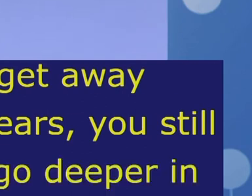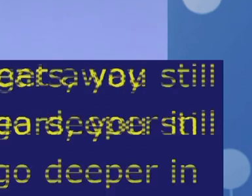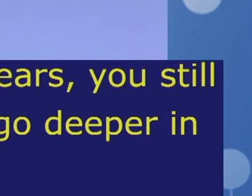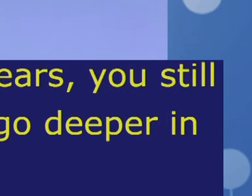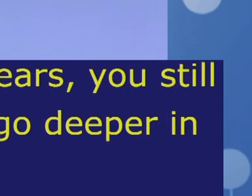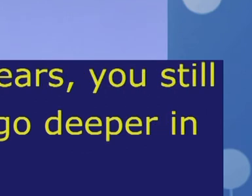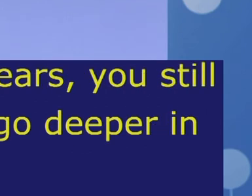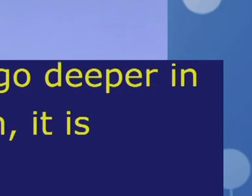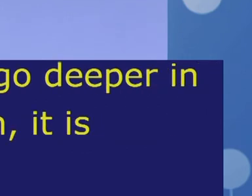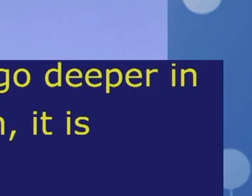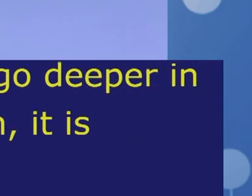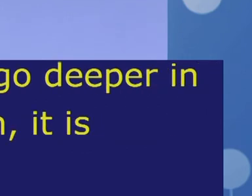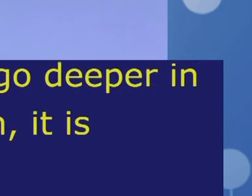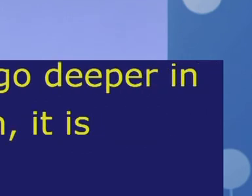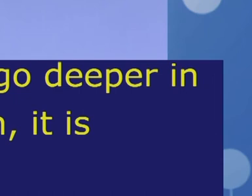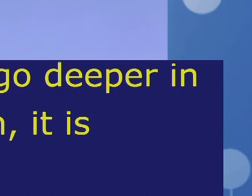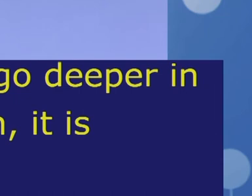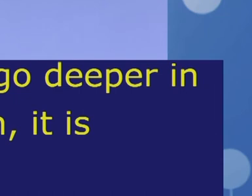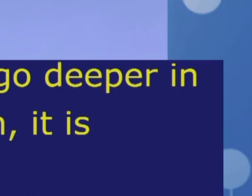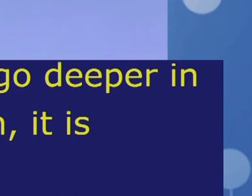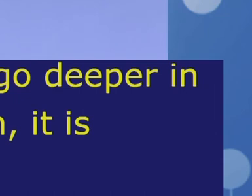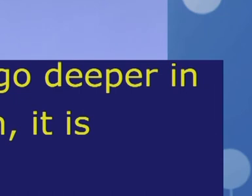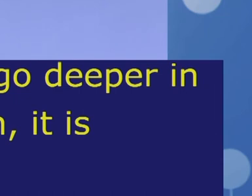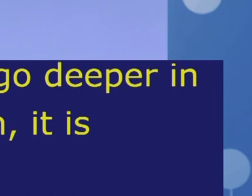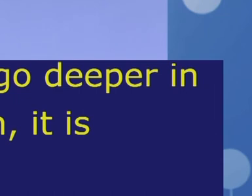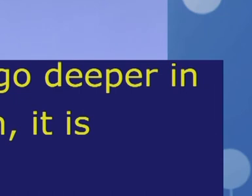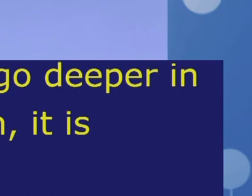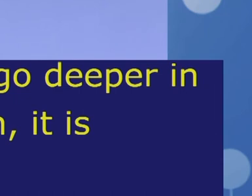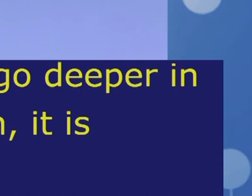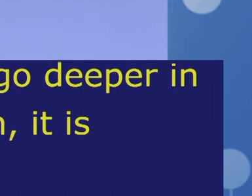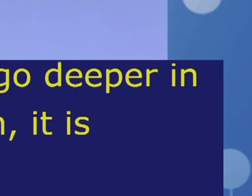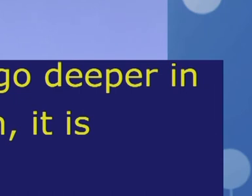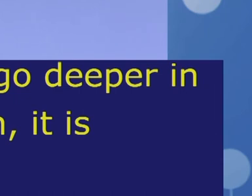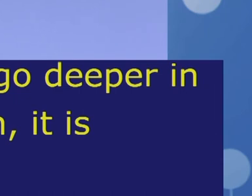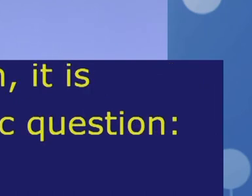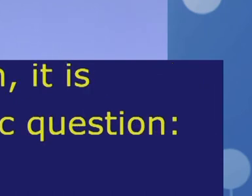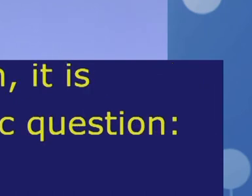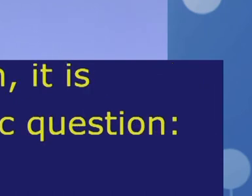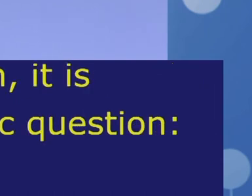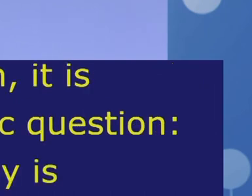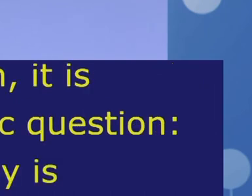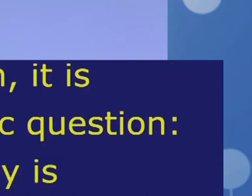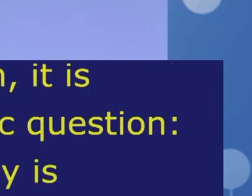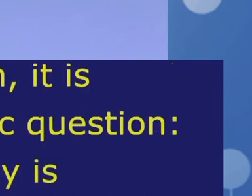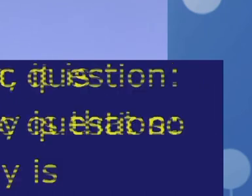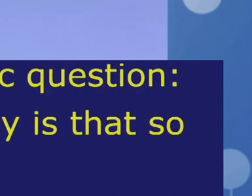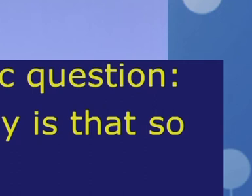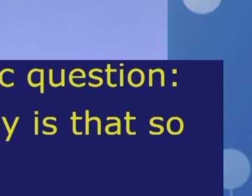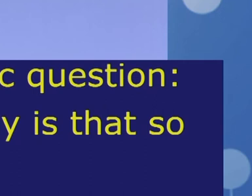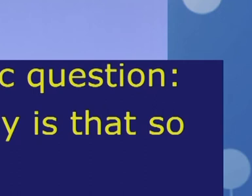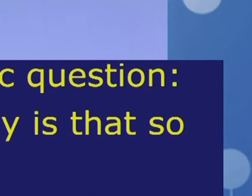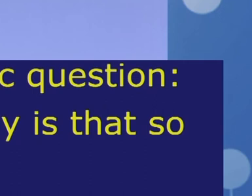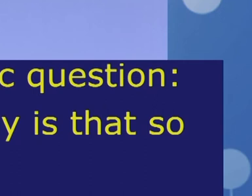نحس بالموسيقى ونعالجها في أذهاننا. لا نستطيع أن نهرب من الموسيقى، لأن الأصوات في كل